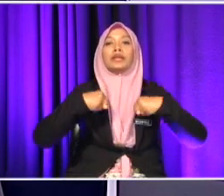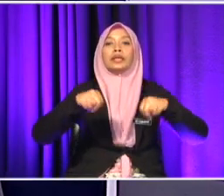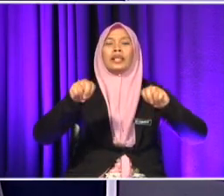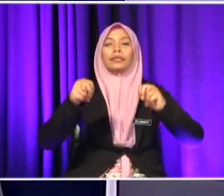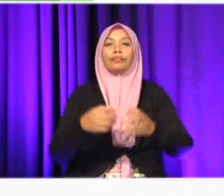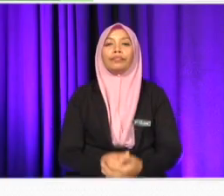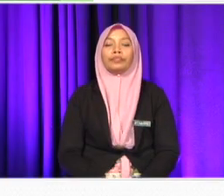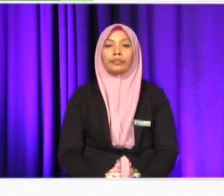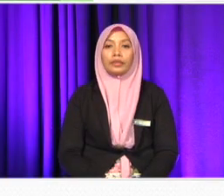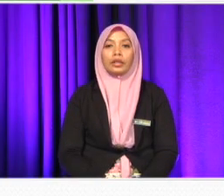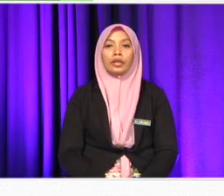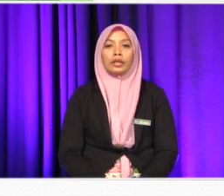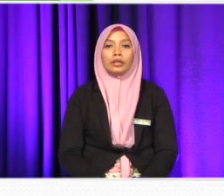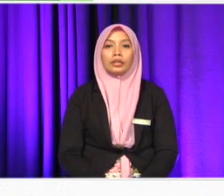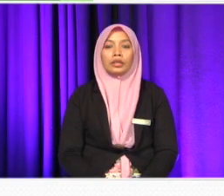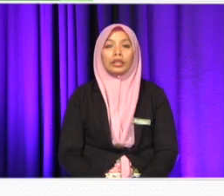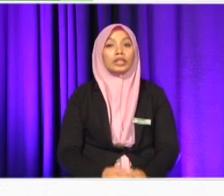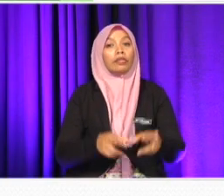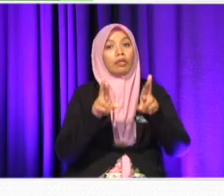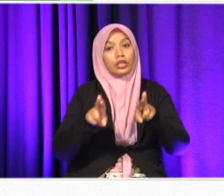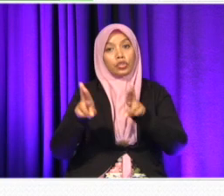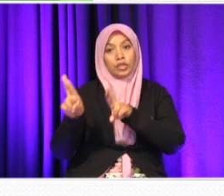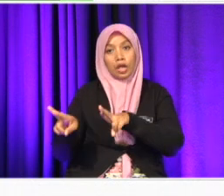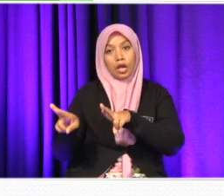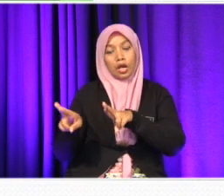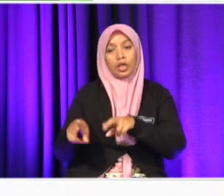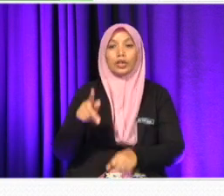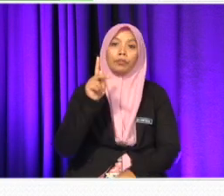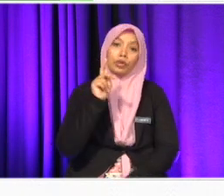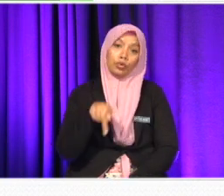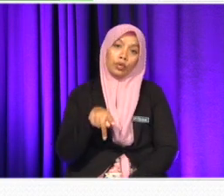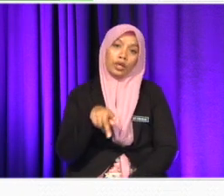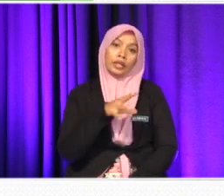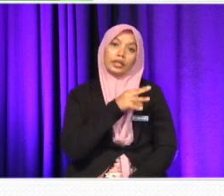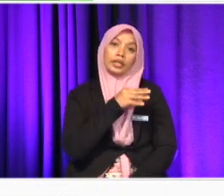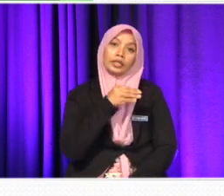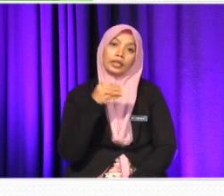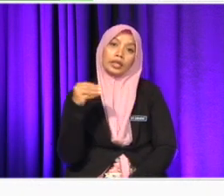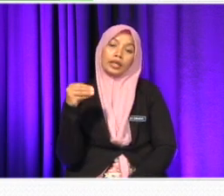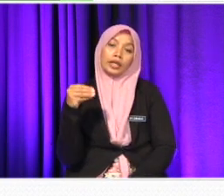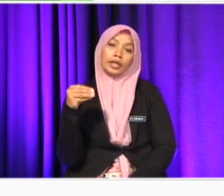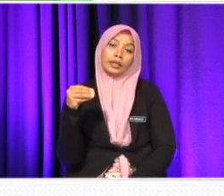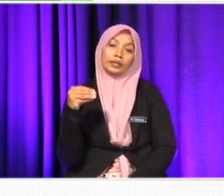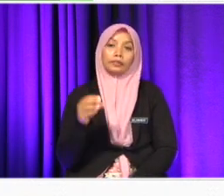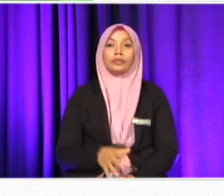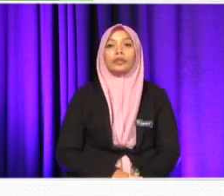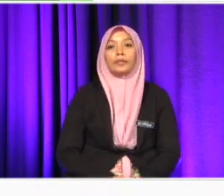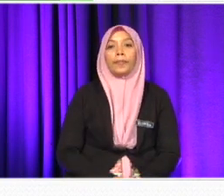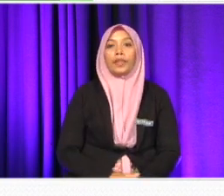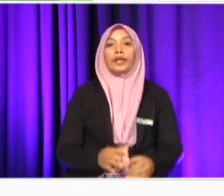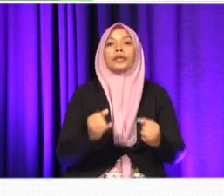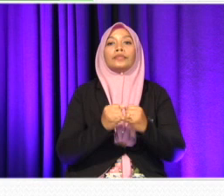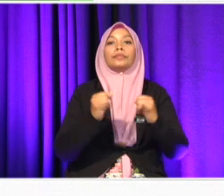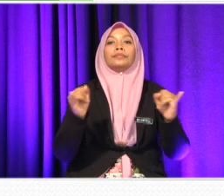sebuah manusia melibatkan perancangan keperluan dan penagihan sebuah manusia dalam jabatan yang sesuai Oke fungsinya ini melakukan